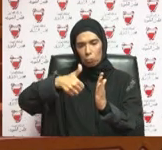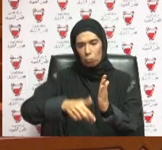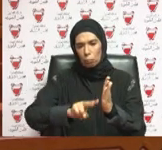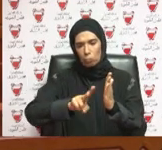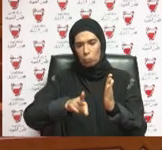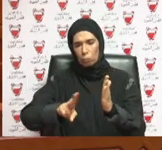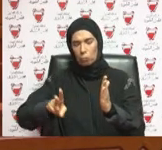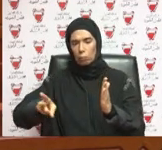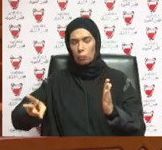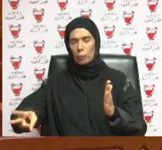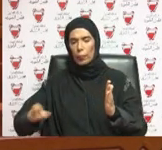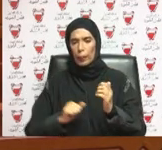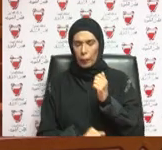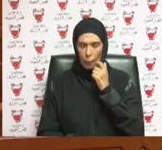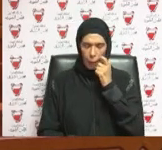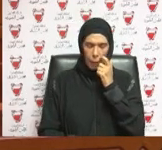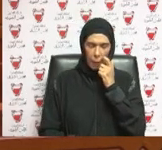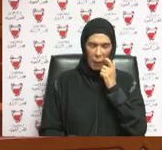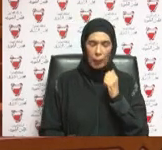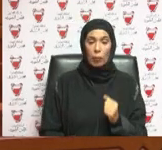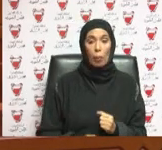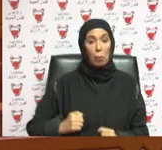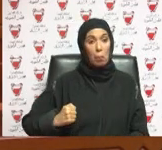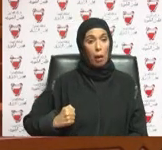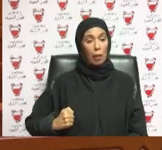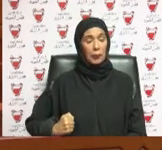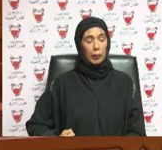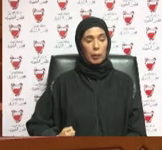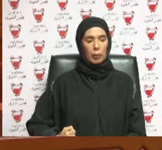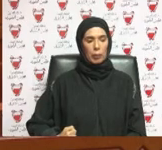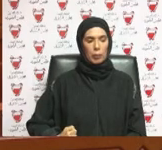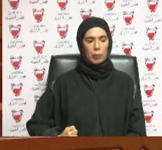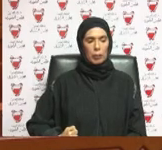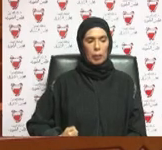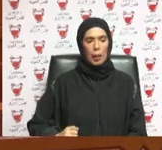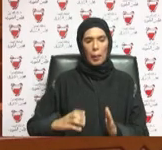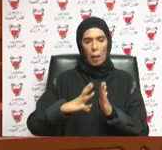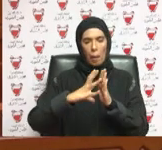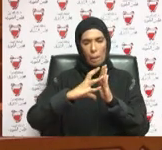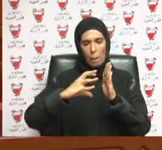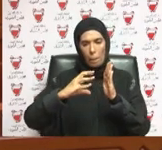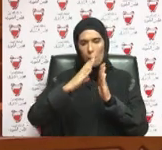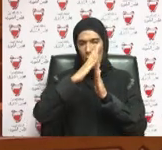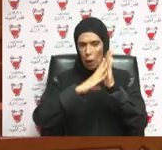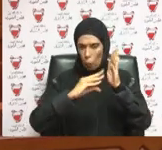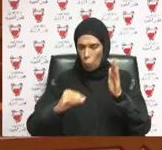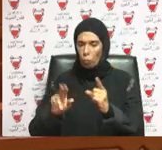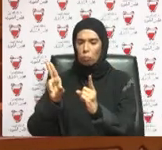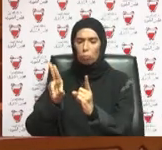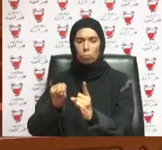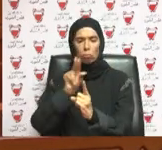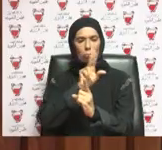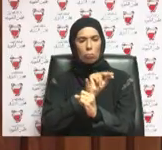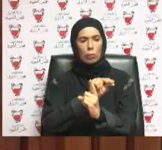شاملة حتى أصبحت مملكة البحرين نموذجاً يحتذى،